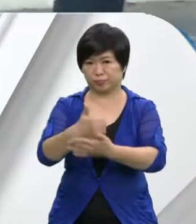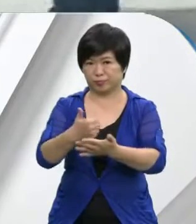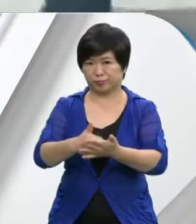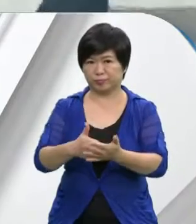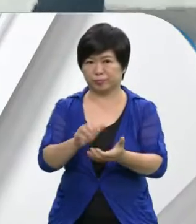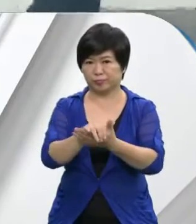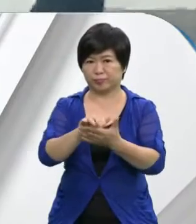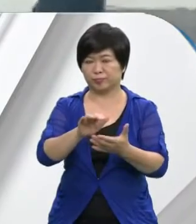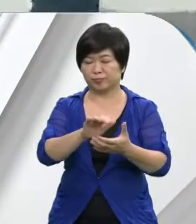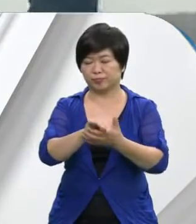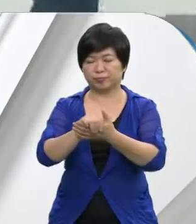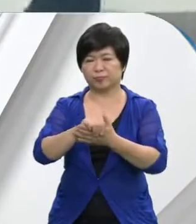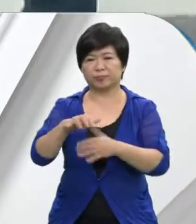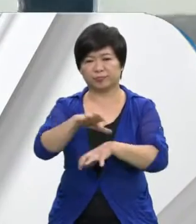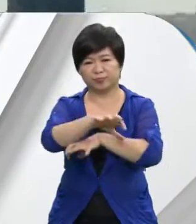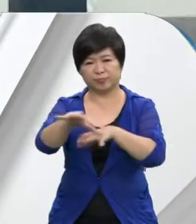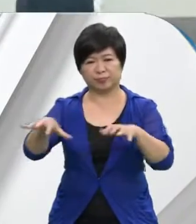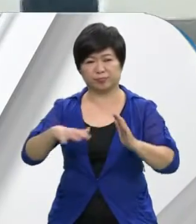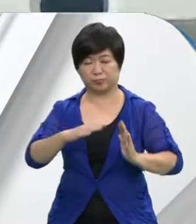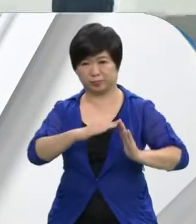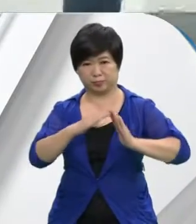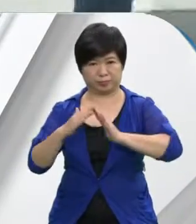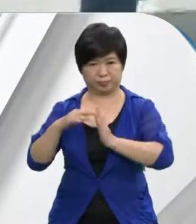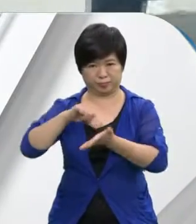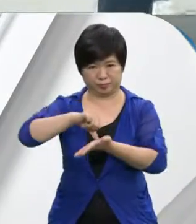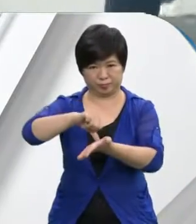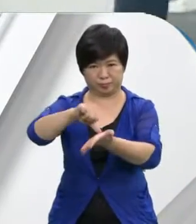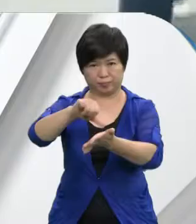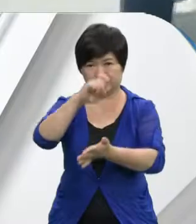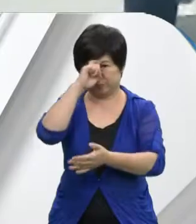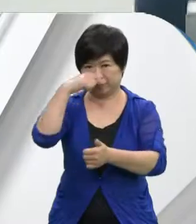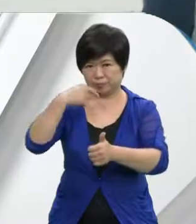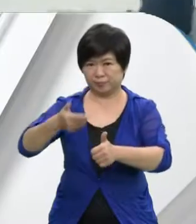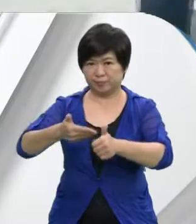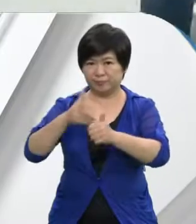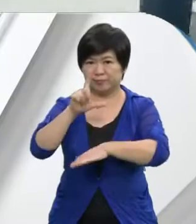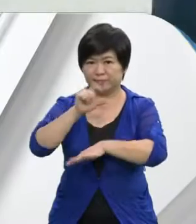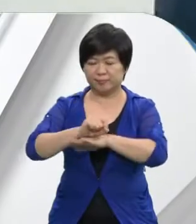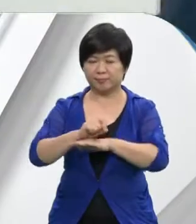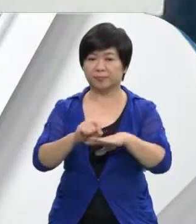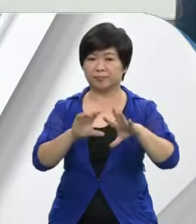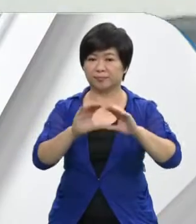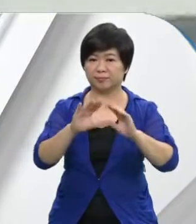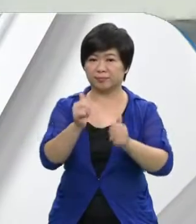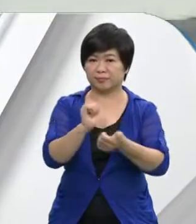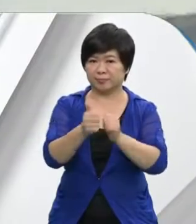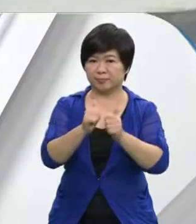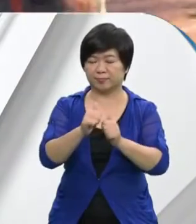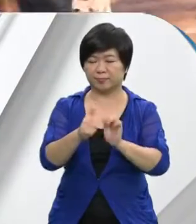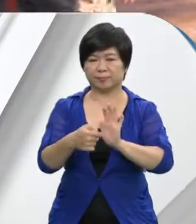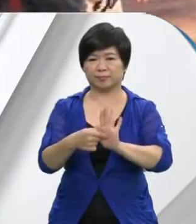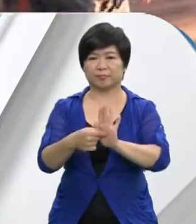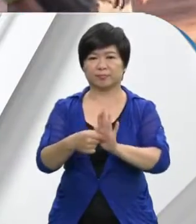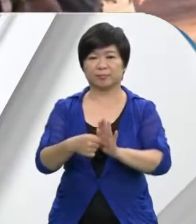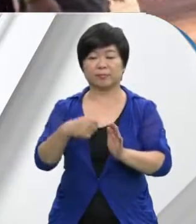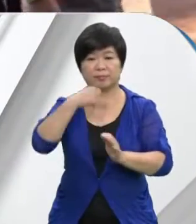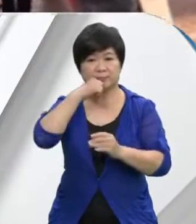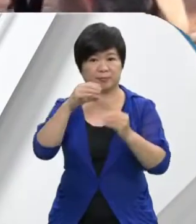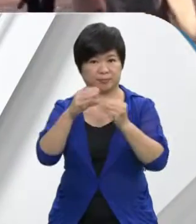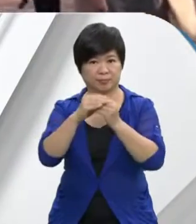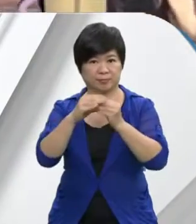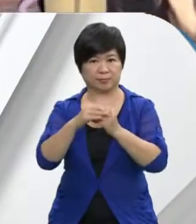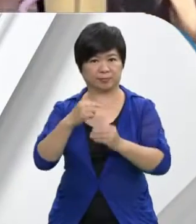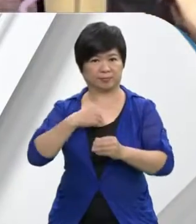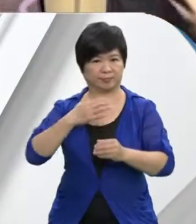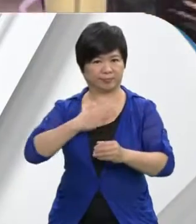望富裕本土的产量。韩国希望透过教育课程同分配比赛，来发扬台湾的麦粿有菜